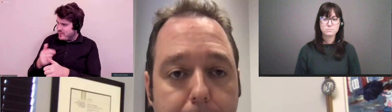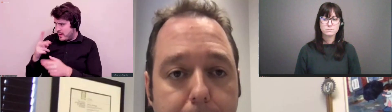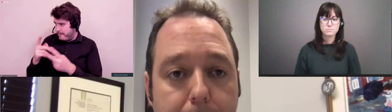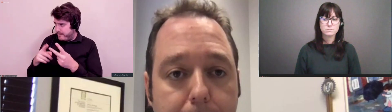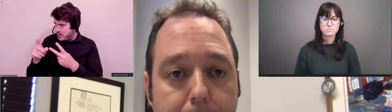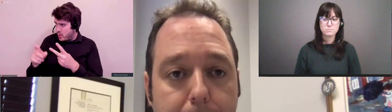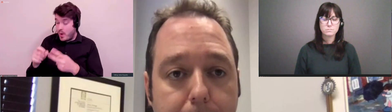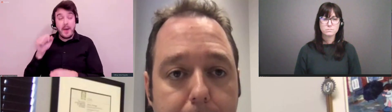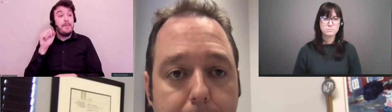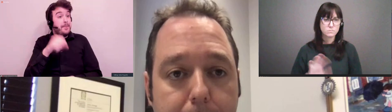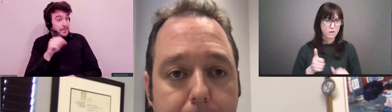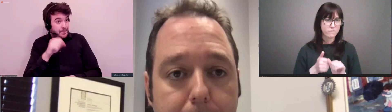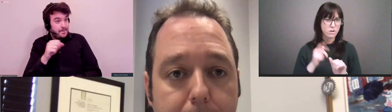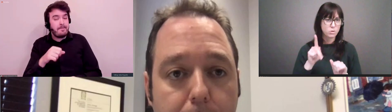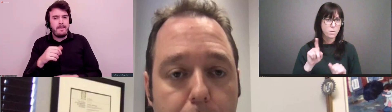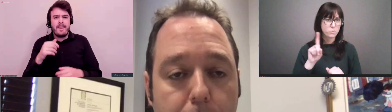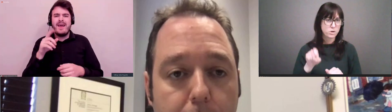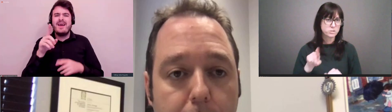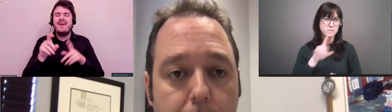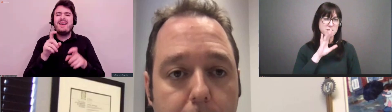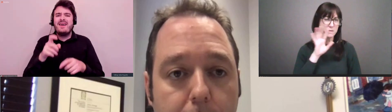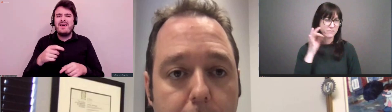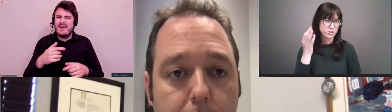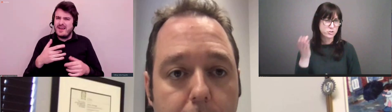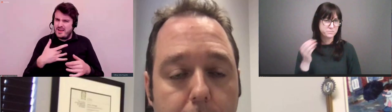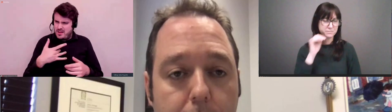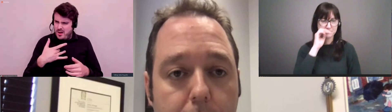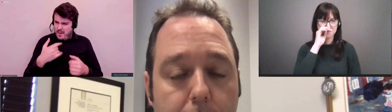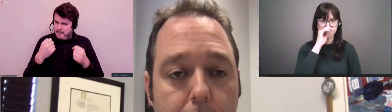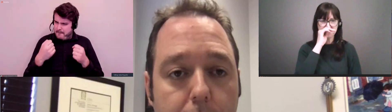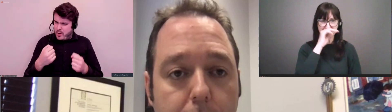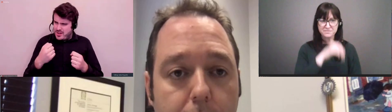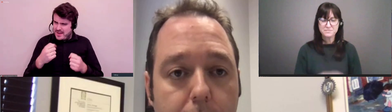une possibilité que ces mesures-là pour